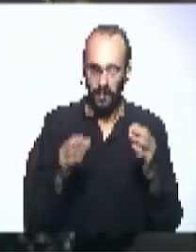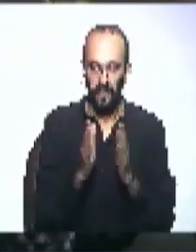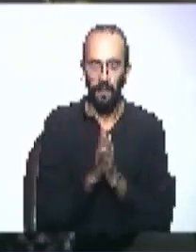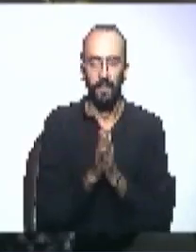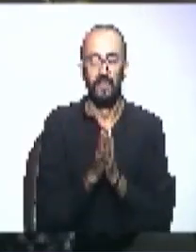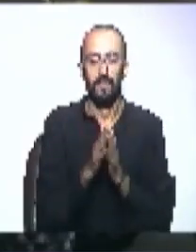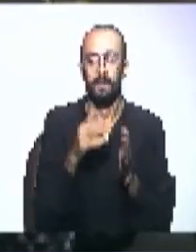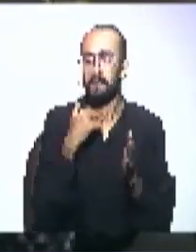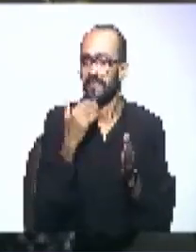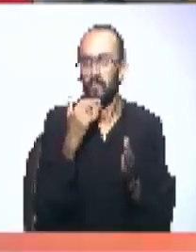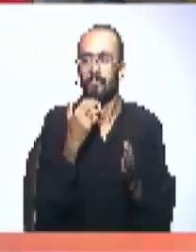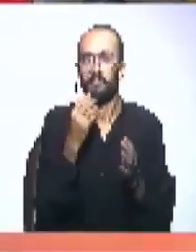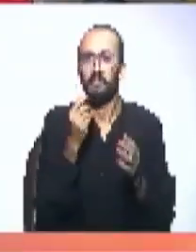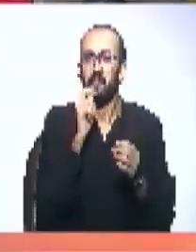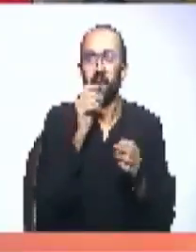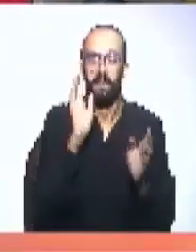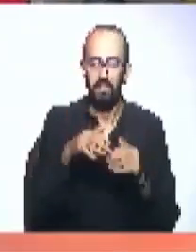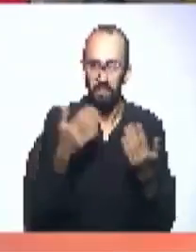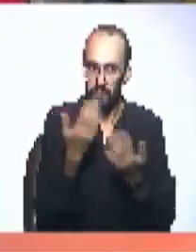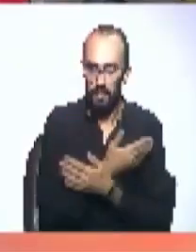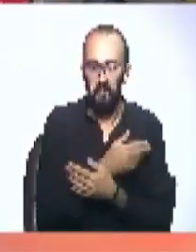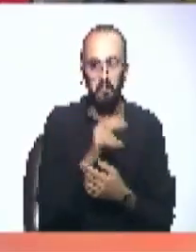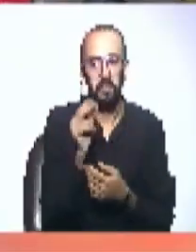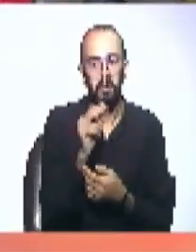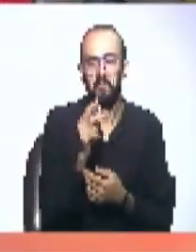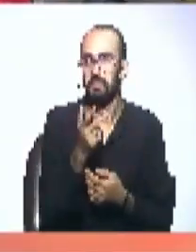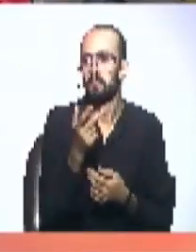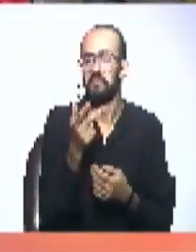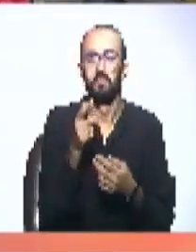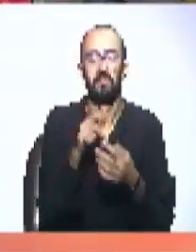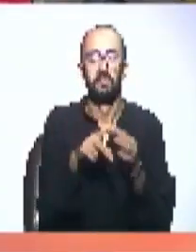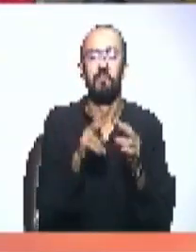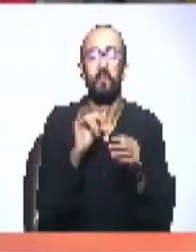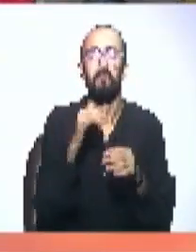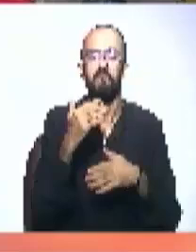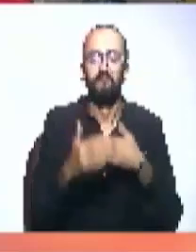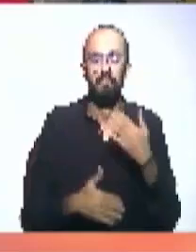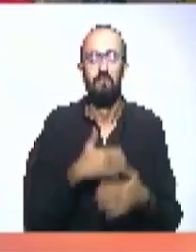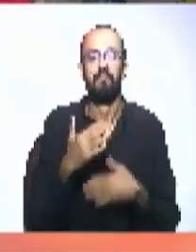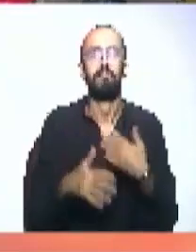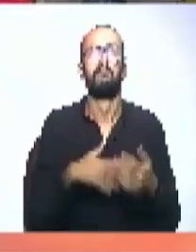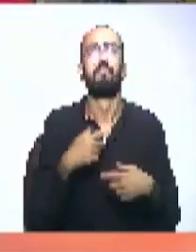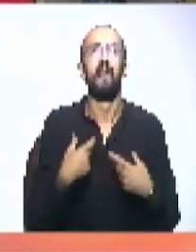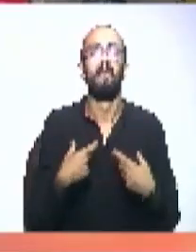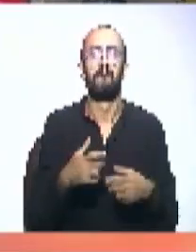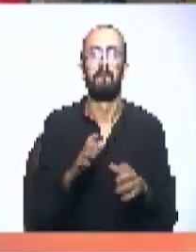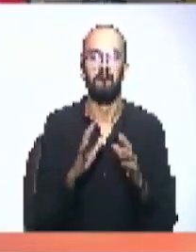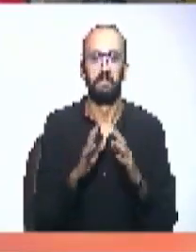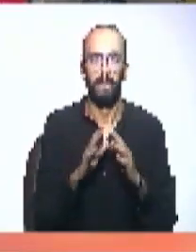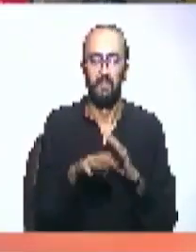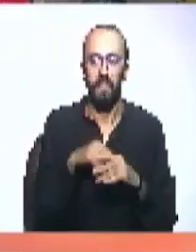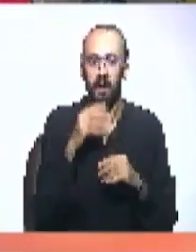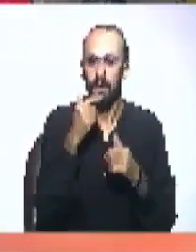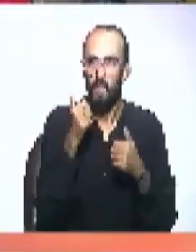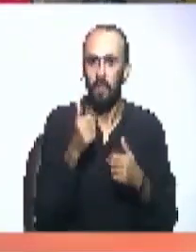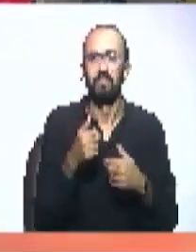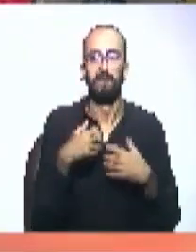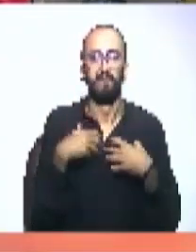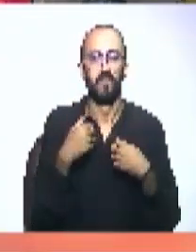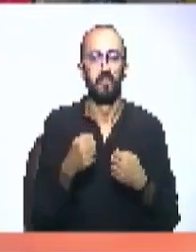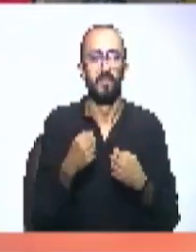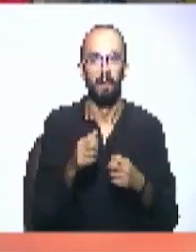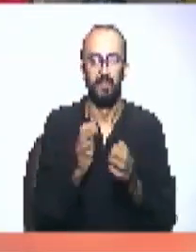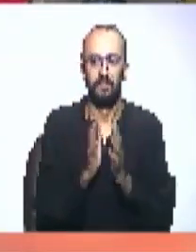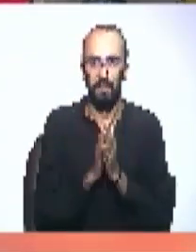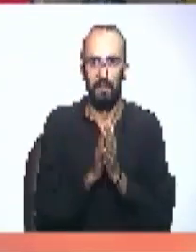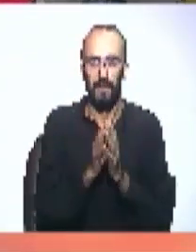مش متوفر عنده لحوم. ممكن ان احنا نستخدم البيض، بس ان احنا نمشي نفسنا في المطبخ نعمل اكلات حلوة ومفيدة للاولاد